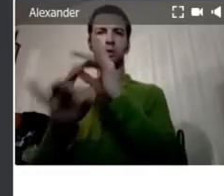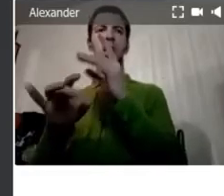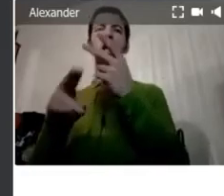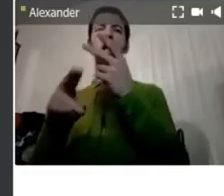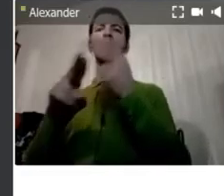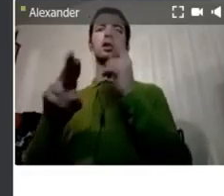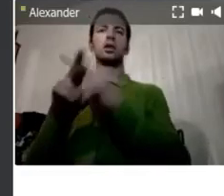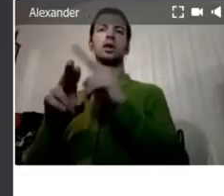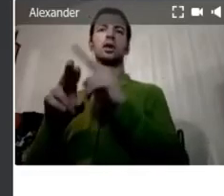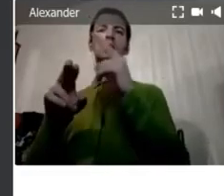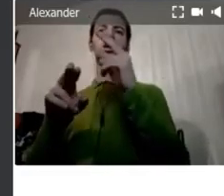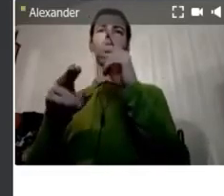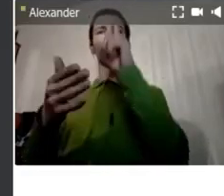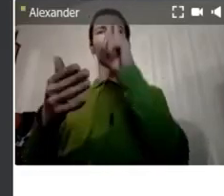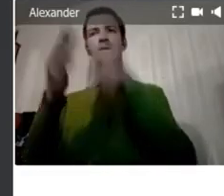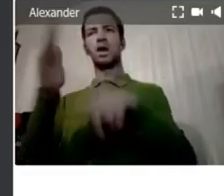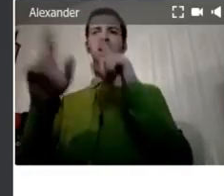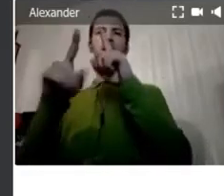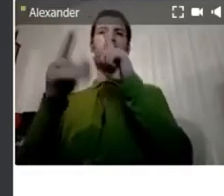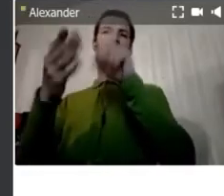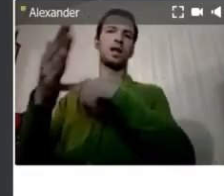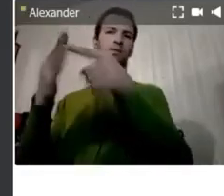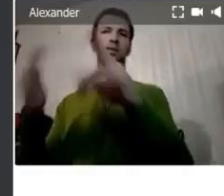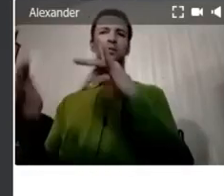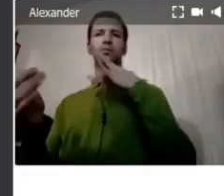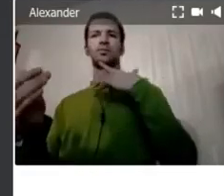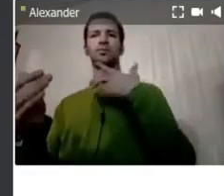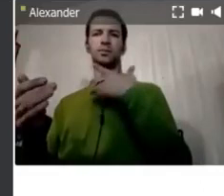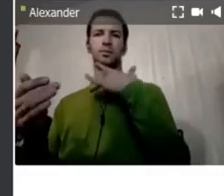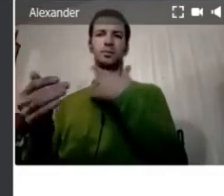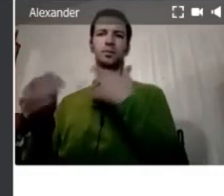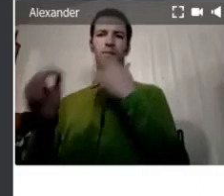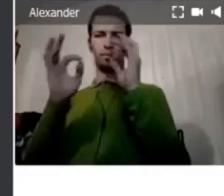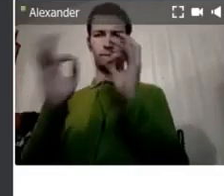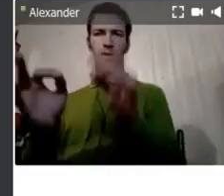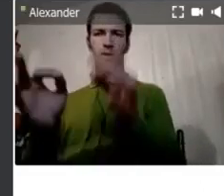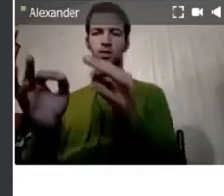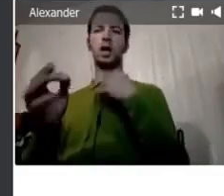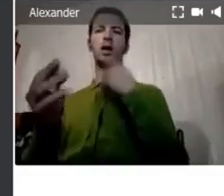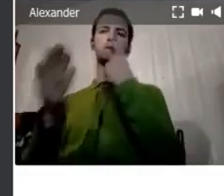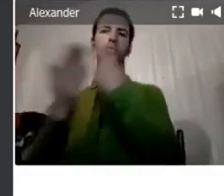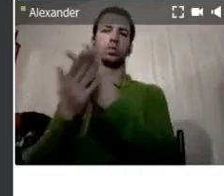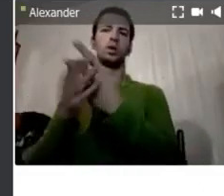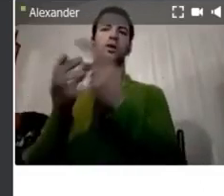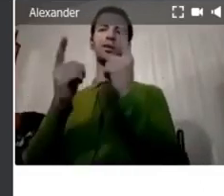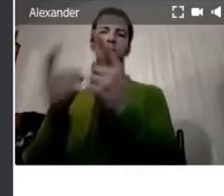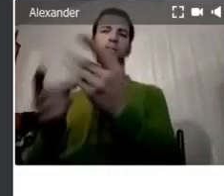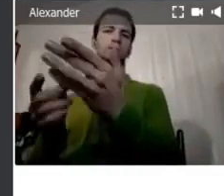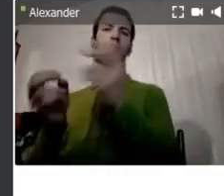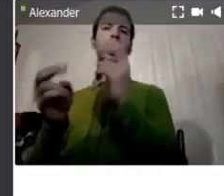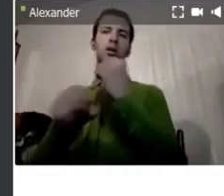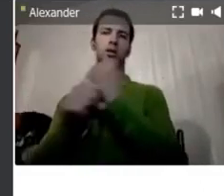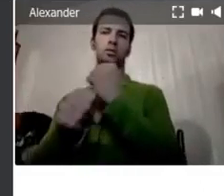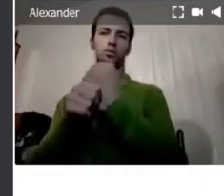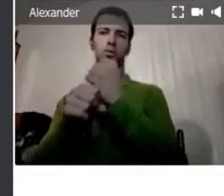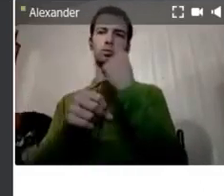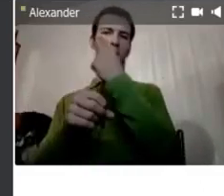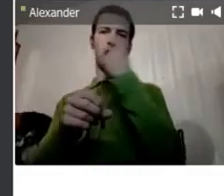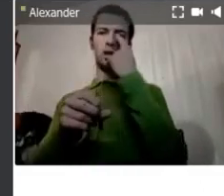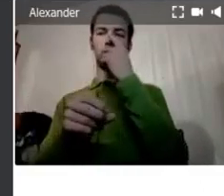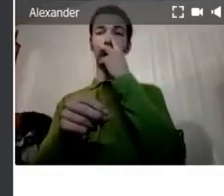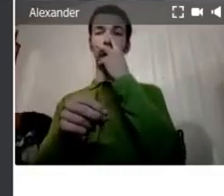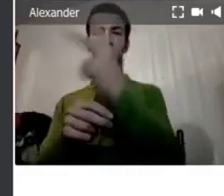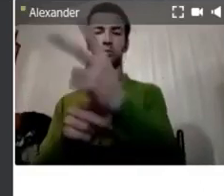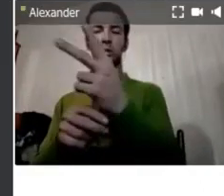вами. Значит, что еще интересного? В этой программе, как раз которая по ценным бумагам, предусмотрены